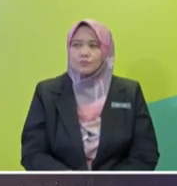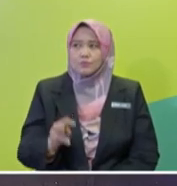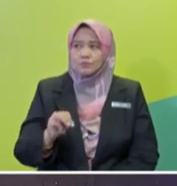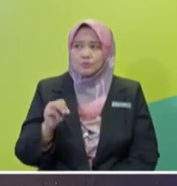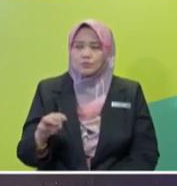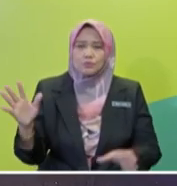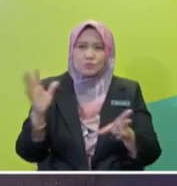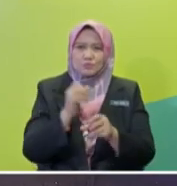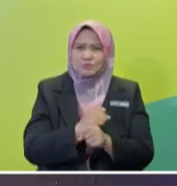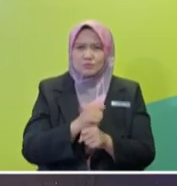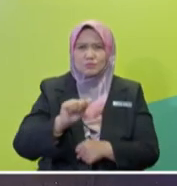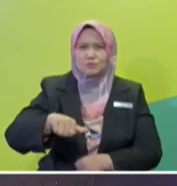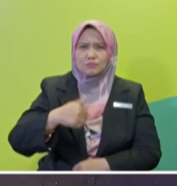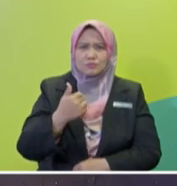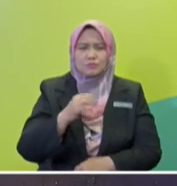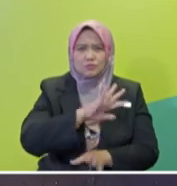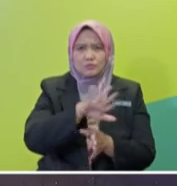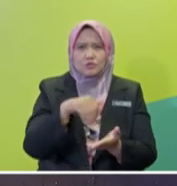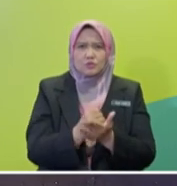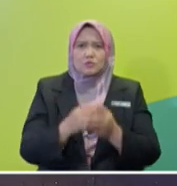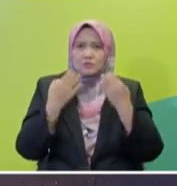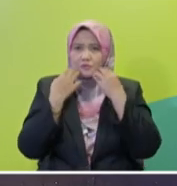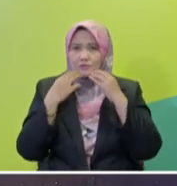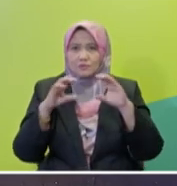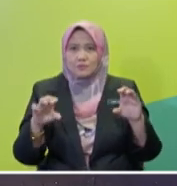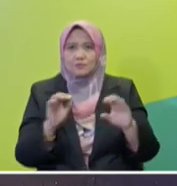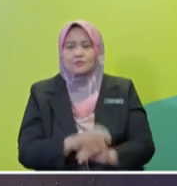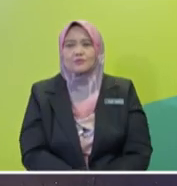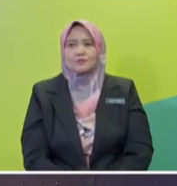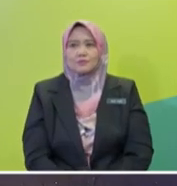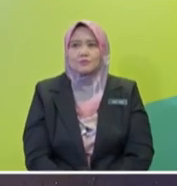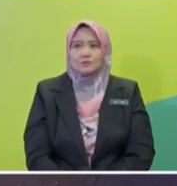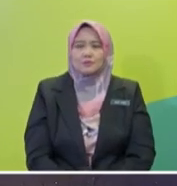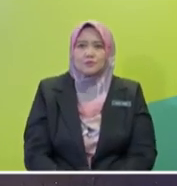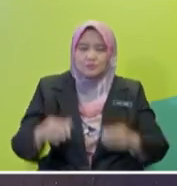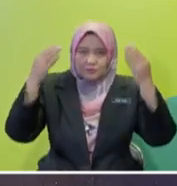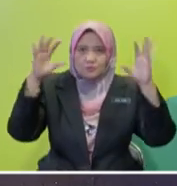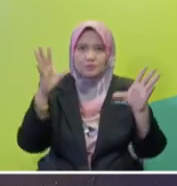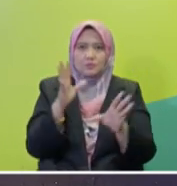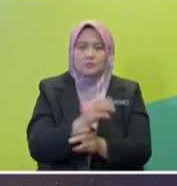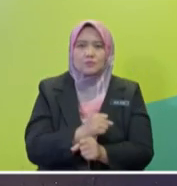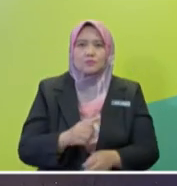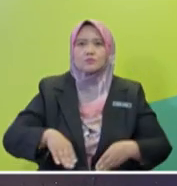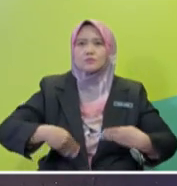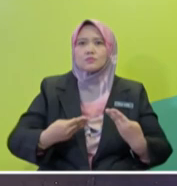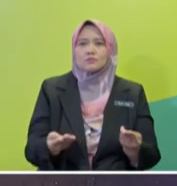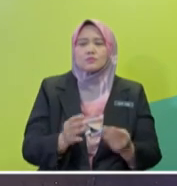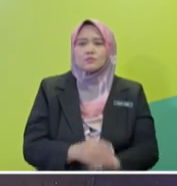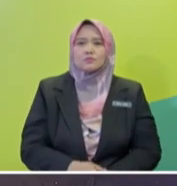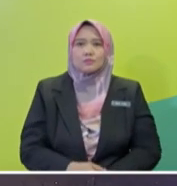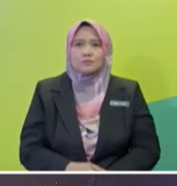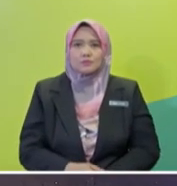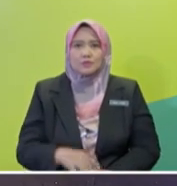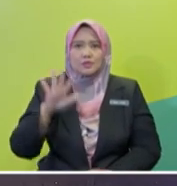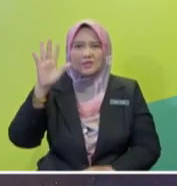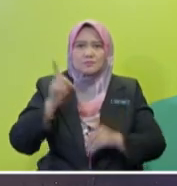Oke sangat Cemerlang untuk hari ini keseluruhannya juga akan bagi lima bintang untuk